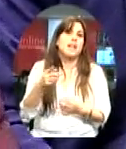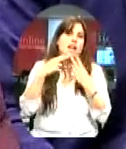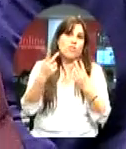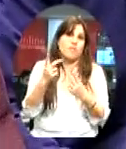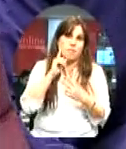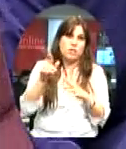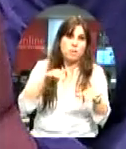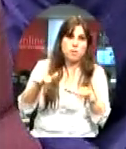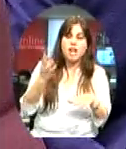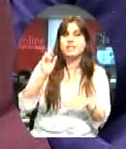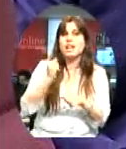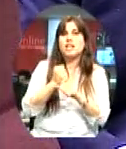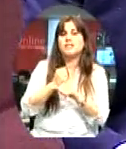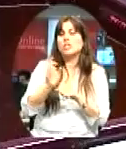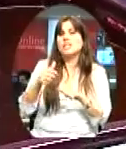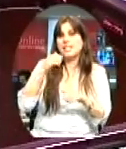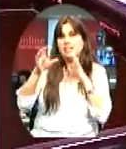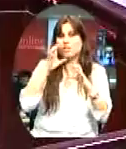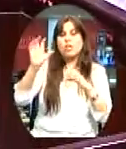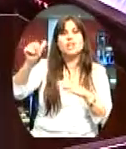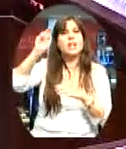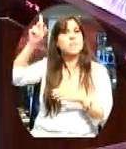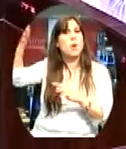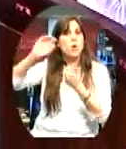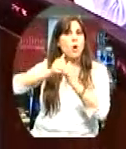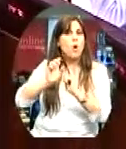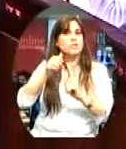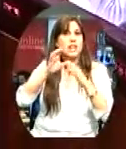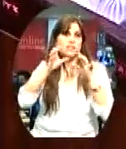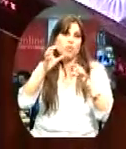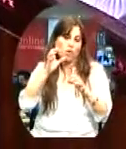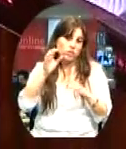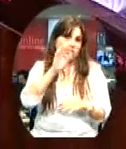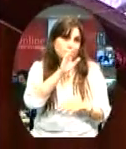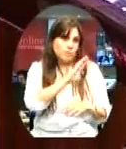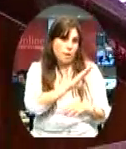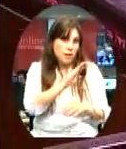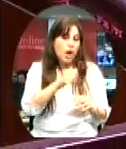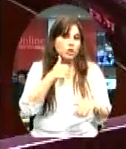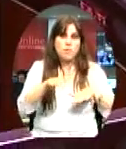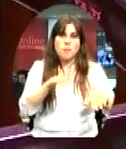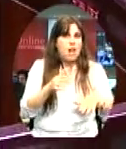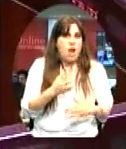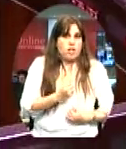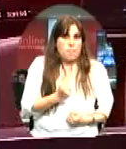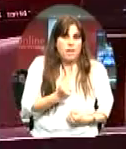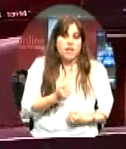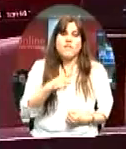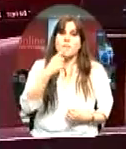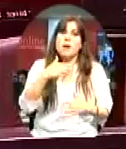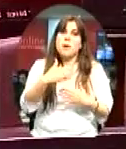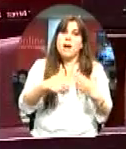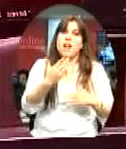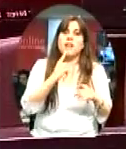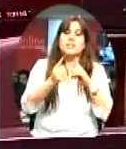לעשות שר התקשורת, ארדן שבחול, או ששר התקשורת הוא כבר נתניהו. ראש הממשלה עצמו לא התאפק, וזרק במהלך הדיון מספר